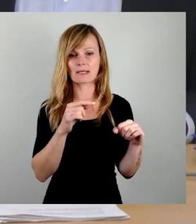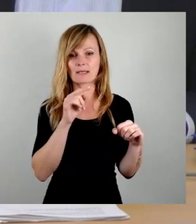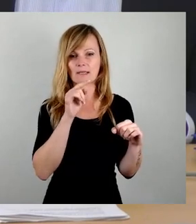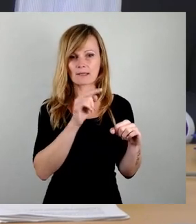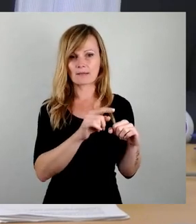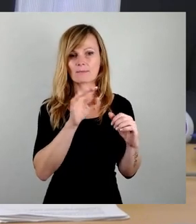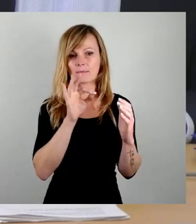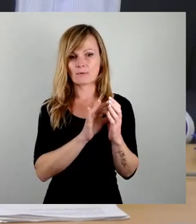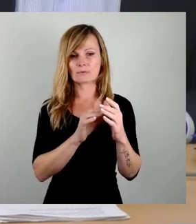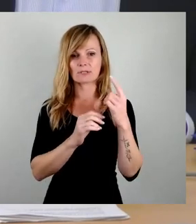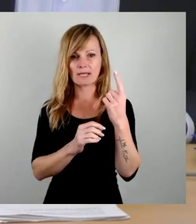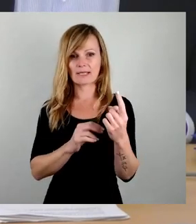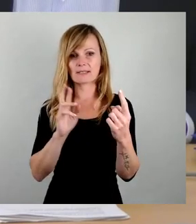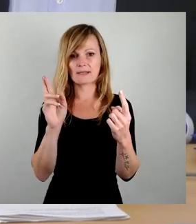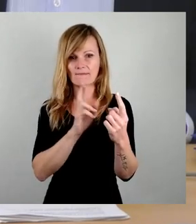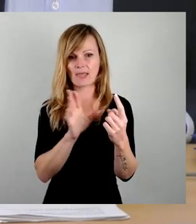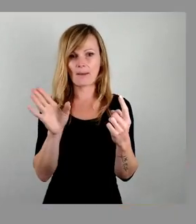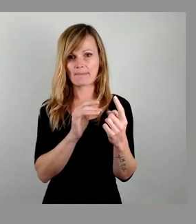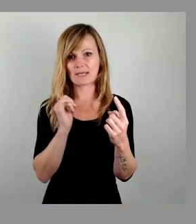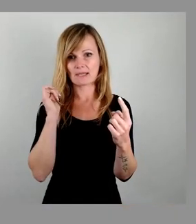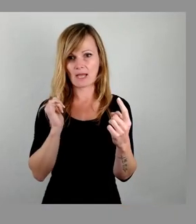1, wer den mittragen möchte.